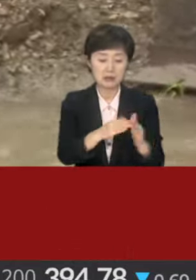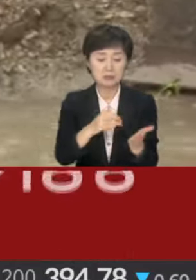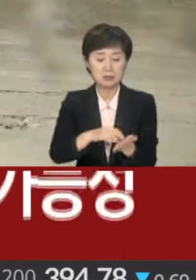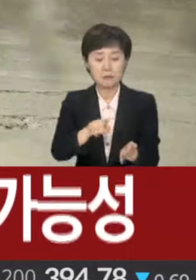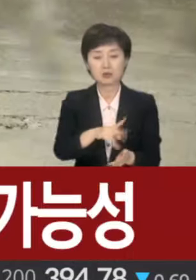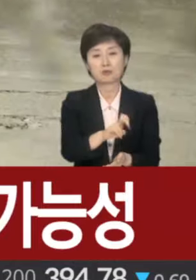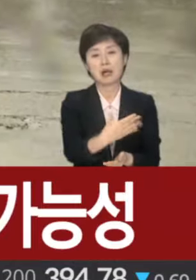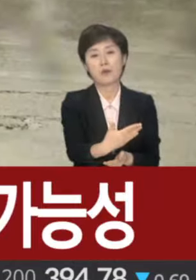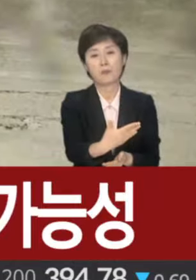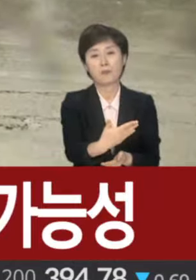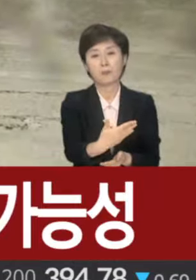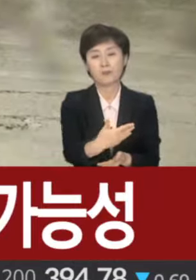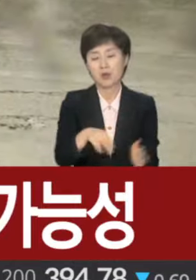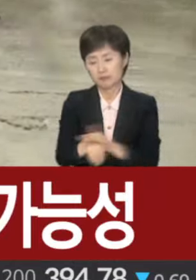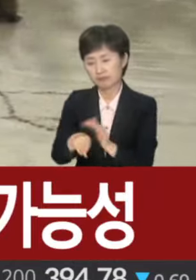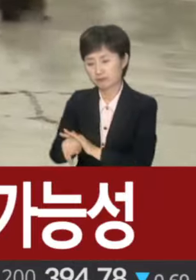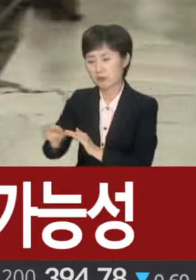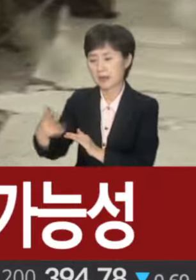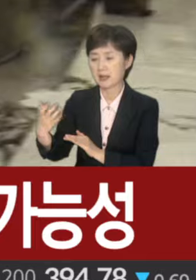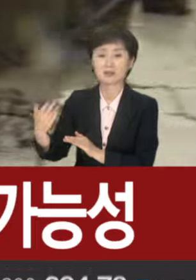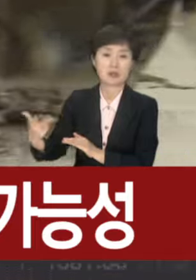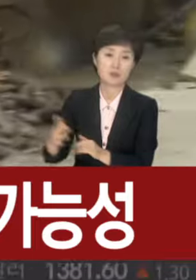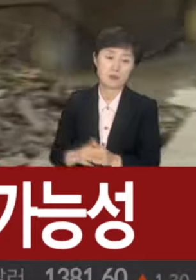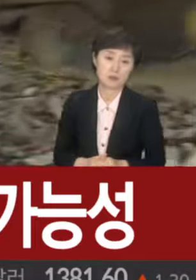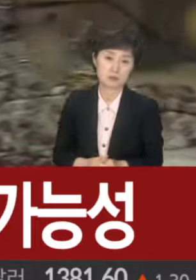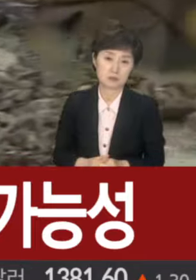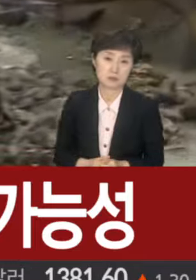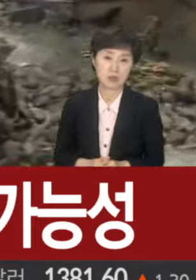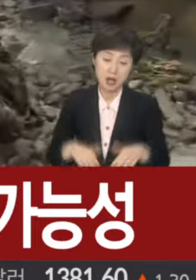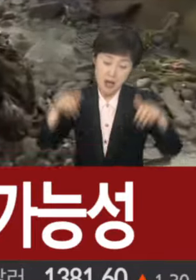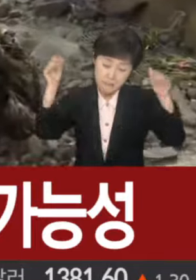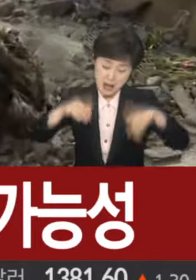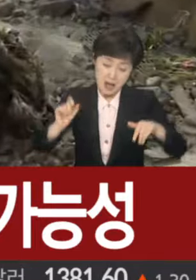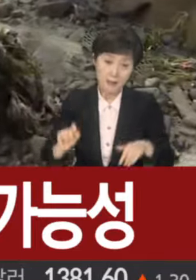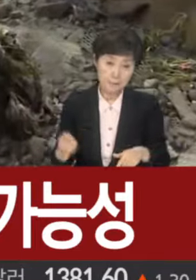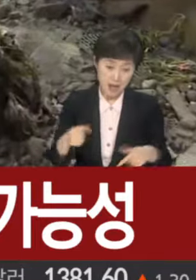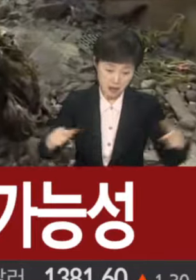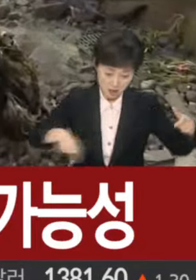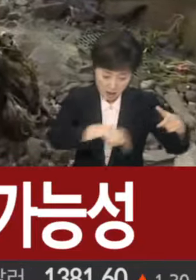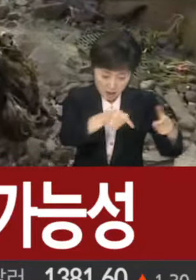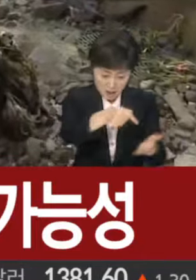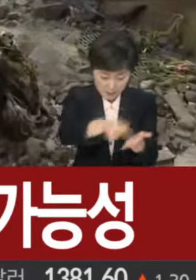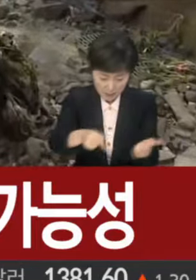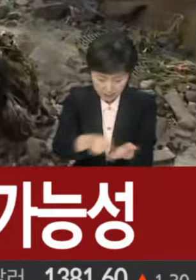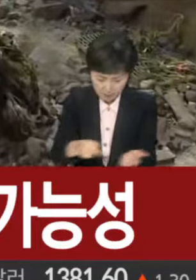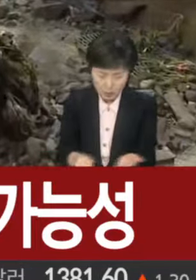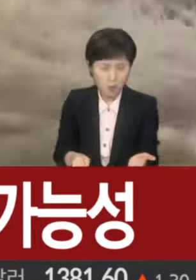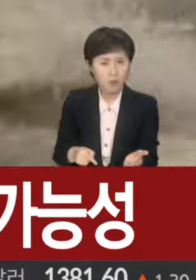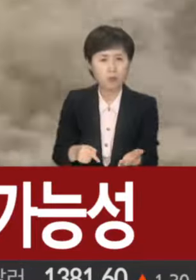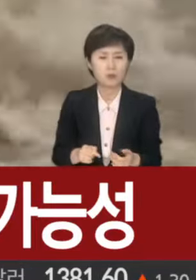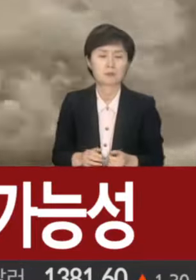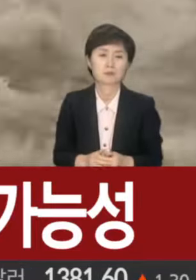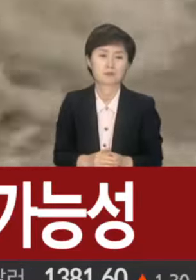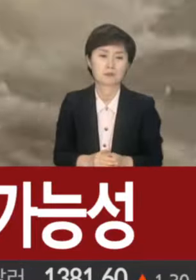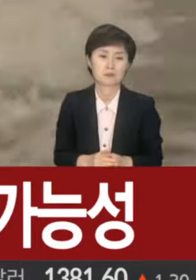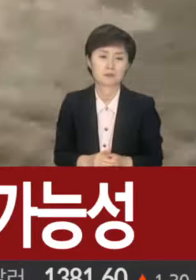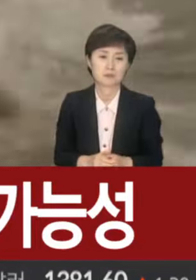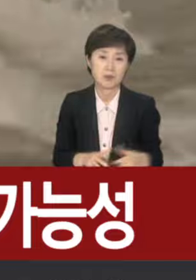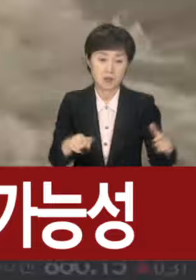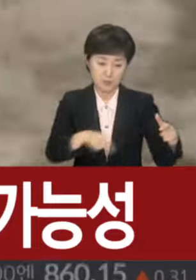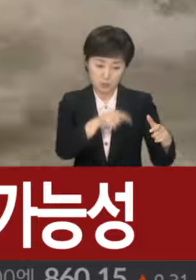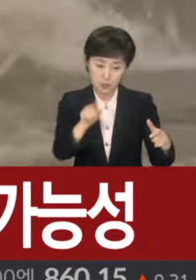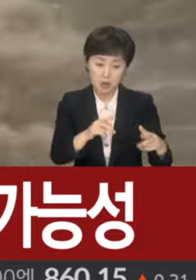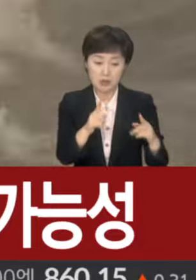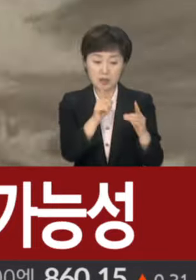197명이 폭우로 인해 대피한 상태입니다. 아울러 이번 폭우로 지역에서는 피해가 속출하고 있습니다. 지역의